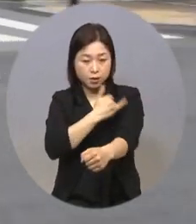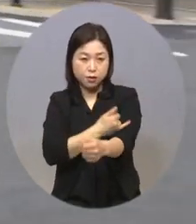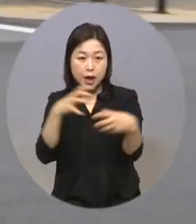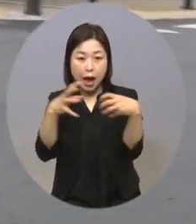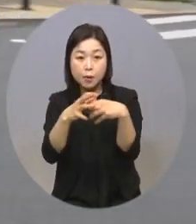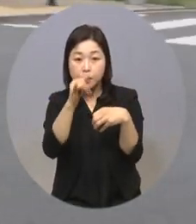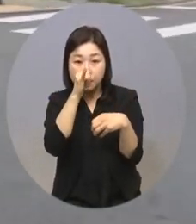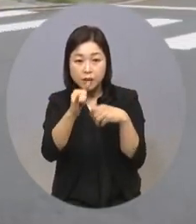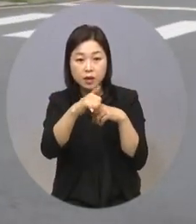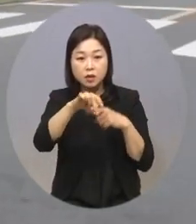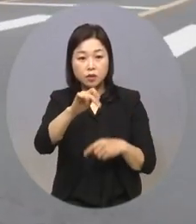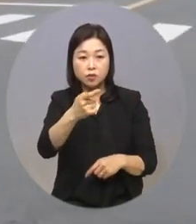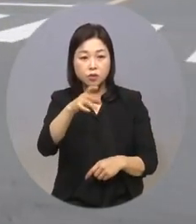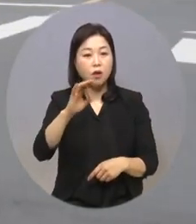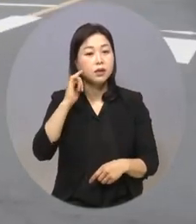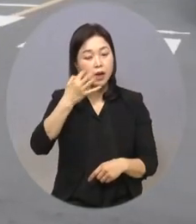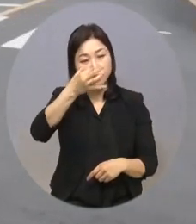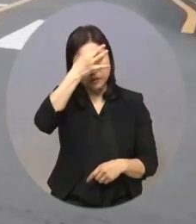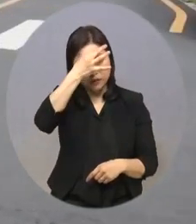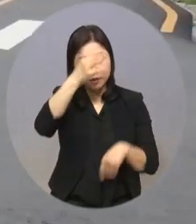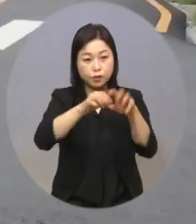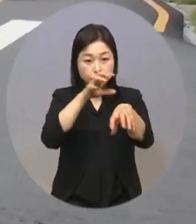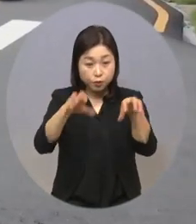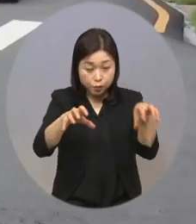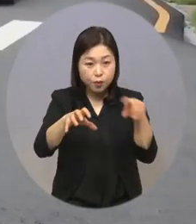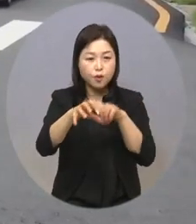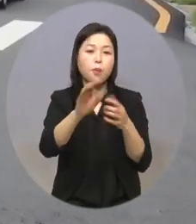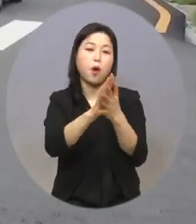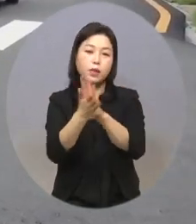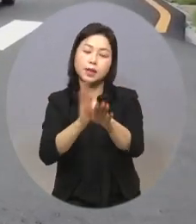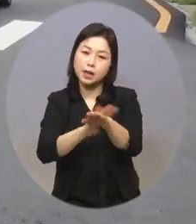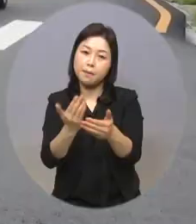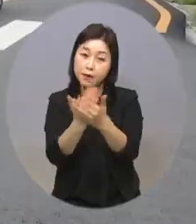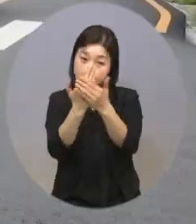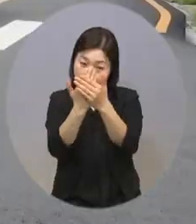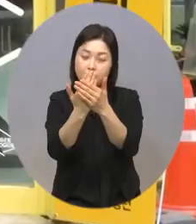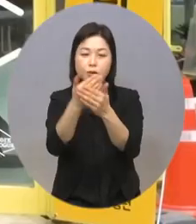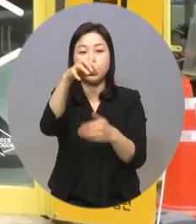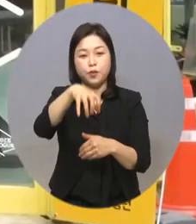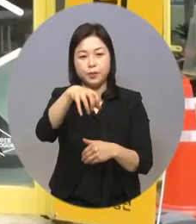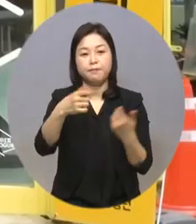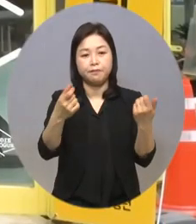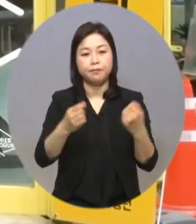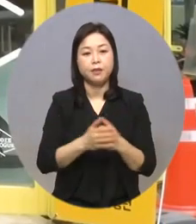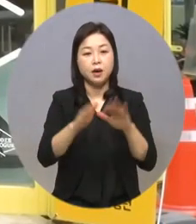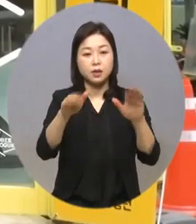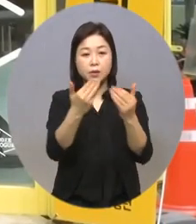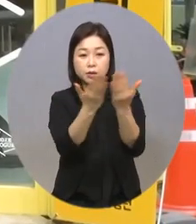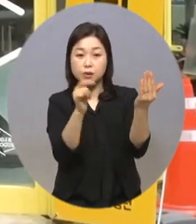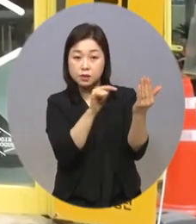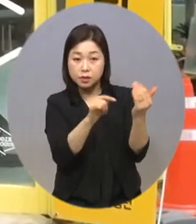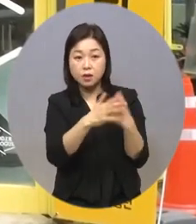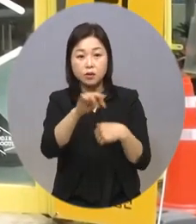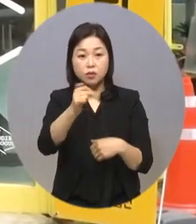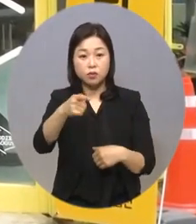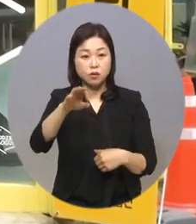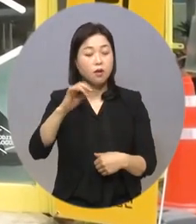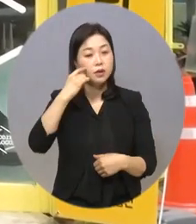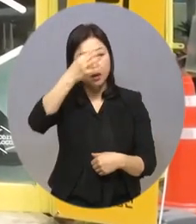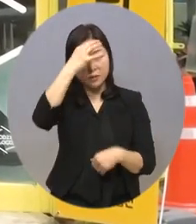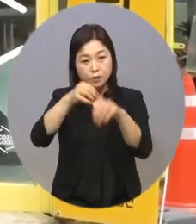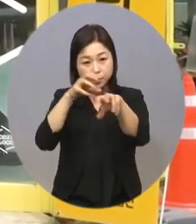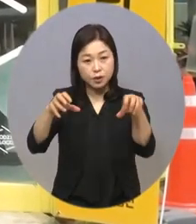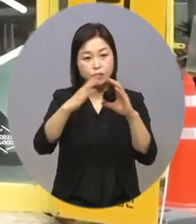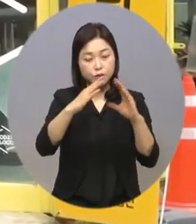어우러지는 선호송 예술촌으로 변화했음을 보여주는 상징적인 공간입니다. 이번 전시를 통해 선호송 예술촌이